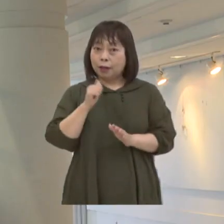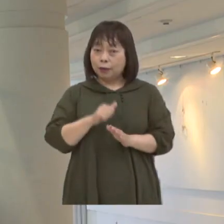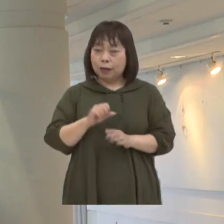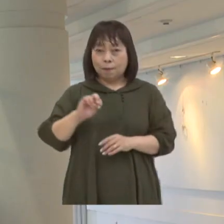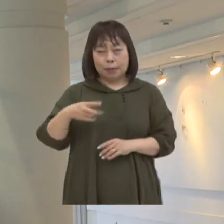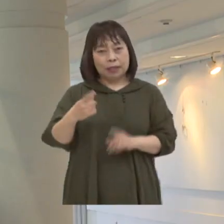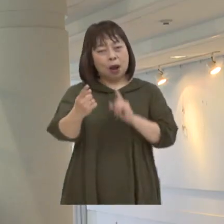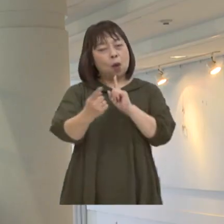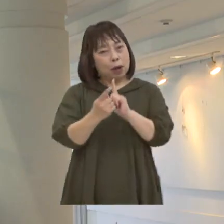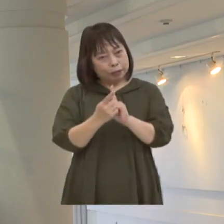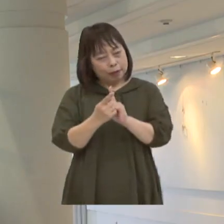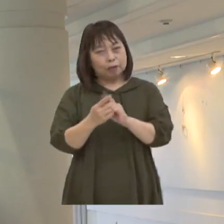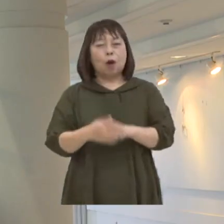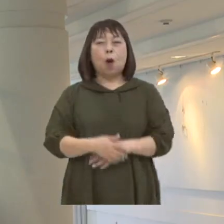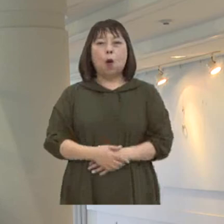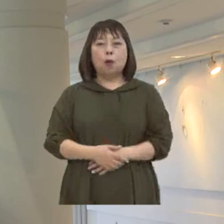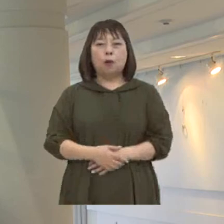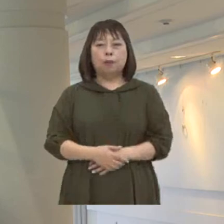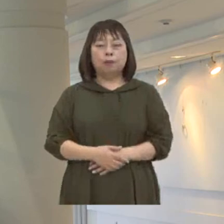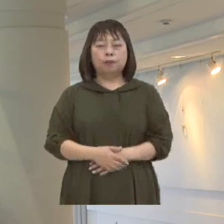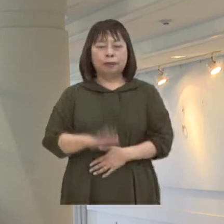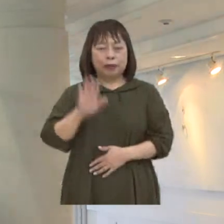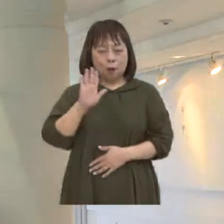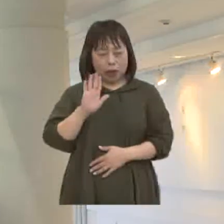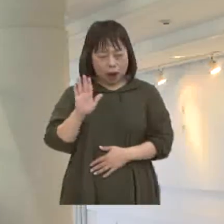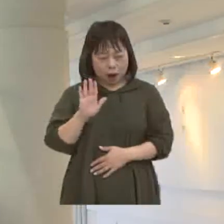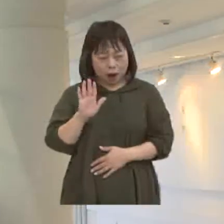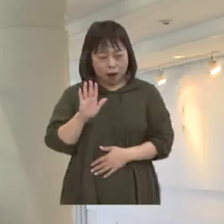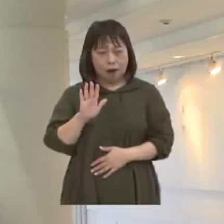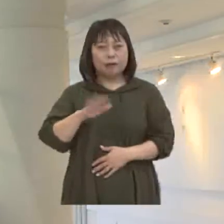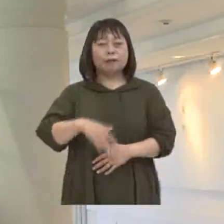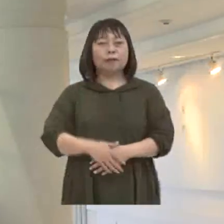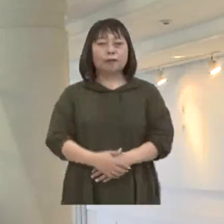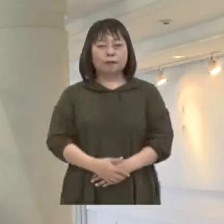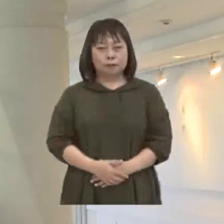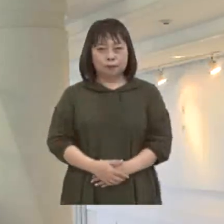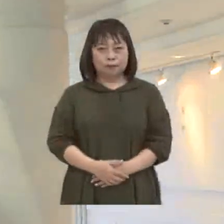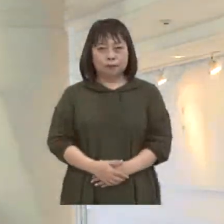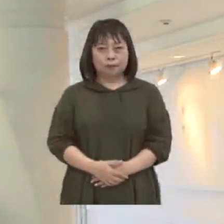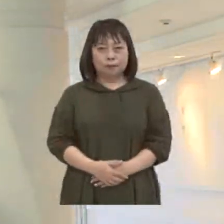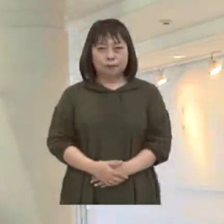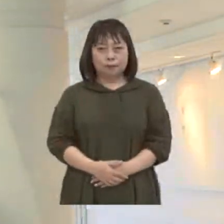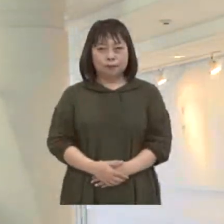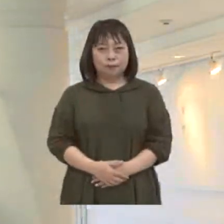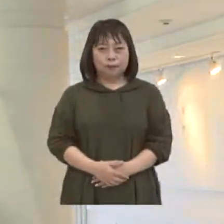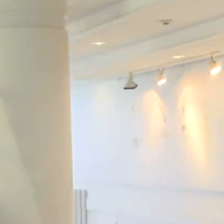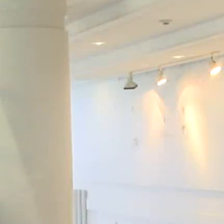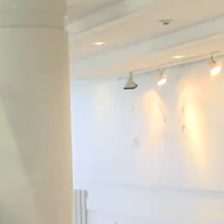またお会いしましょうね。さよなら、さよなら、さよなら。